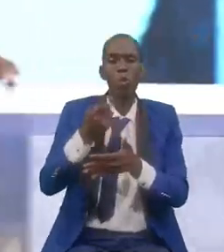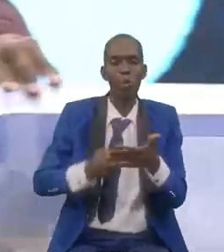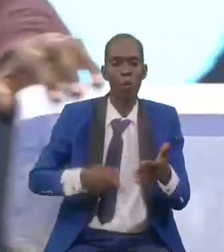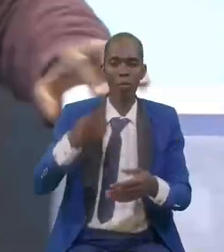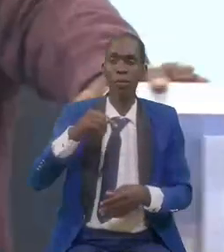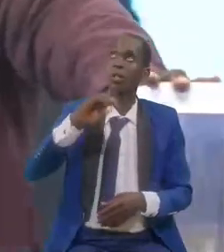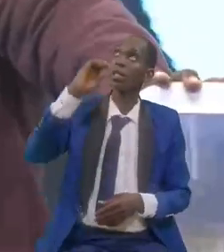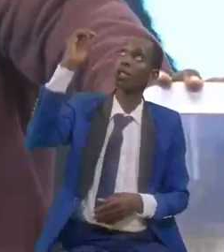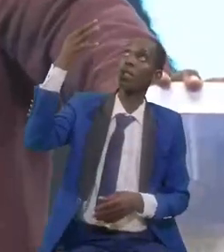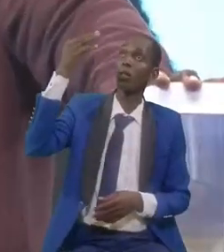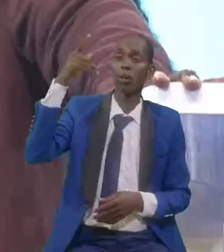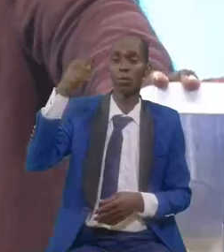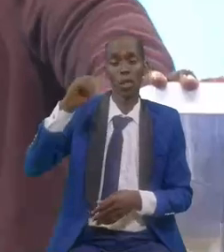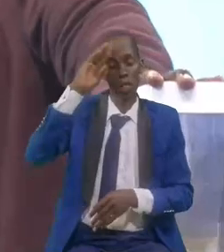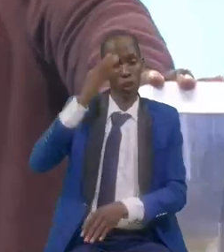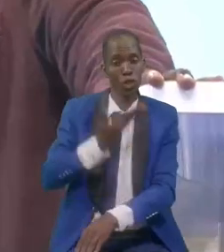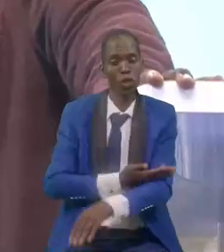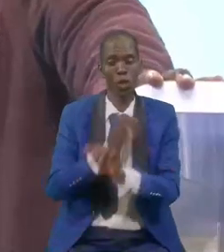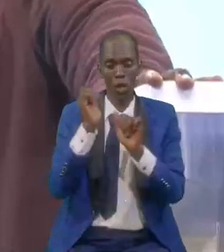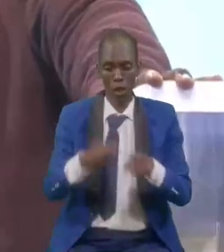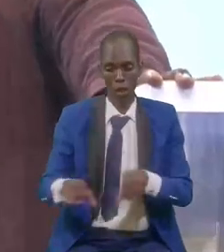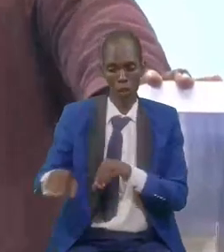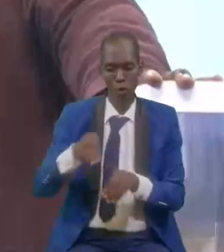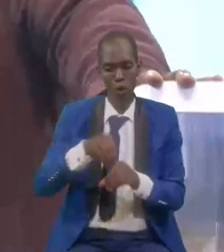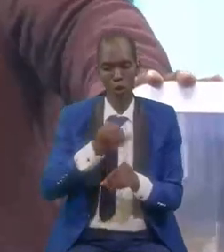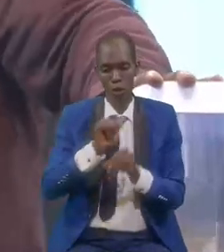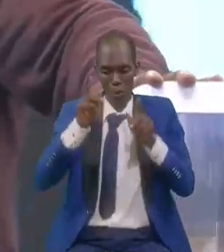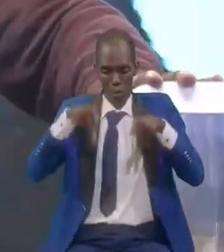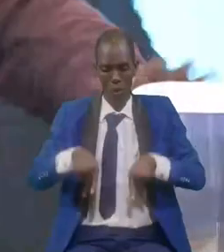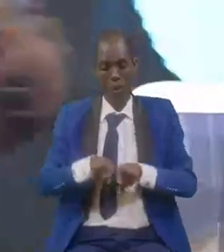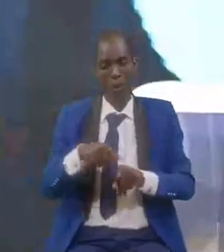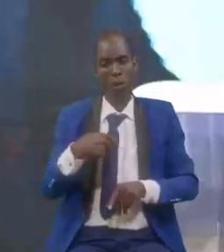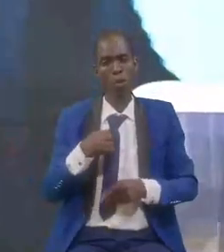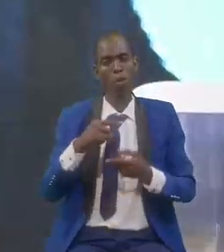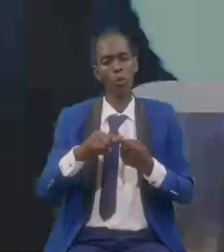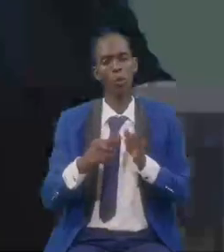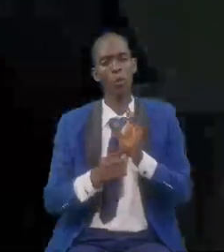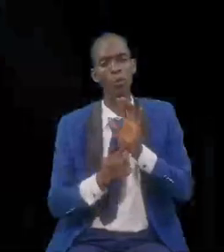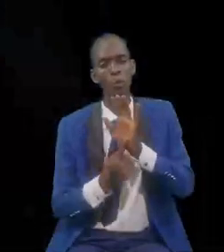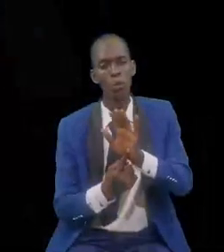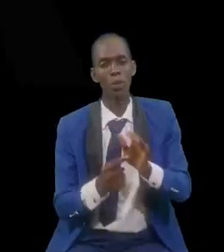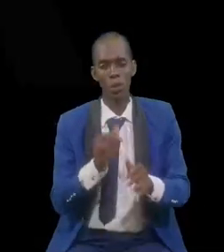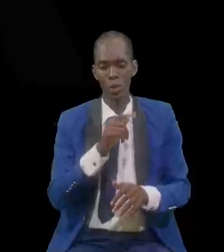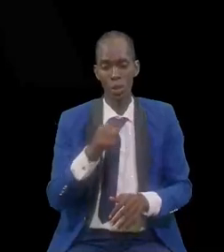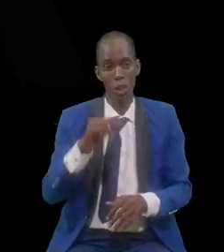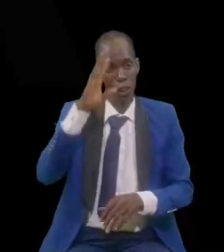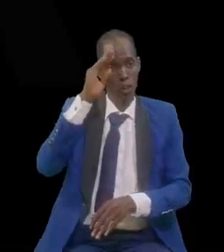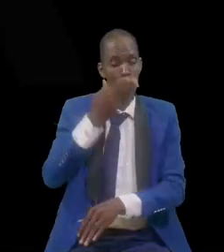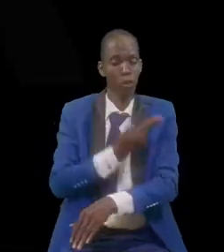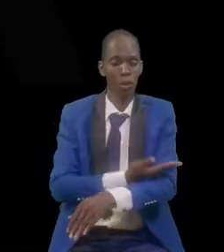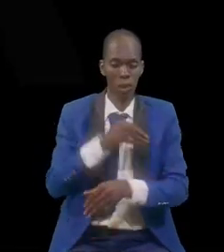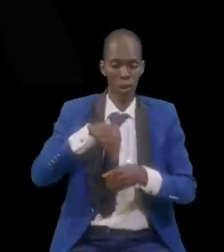de son Fils peut faire dans un homme comme moi. De révéler son Fils en moi